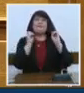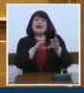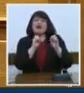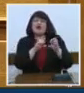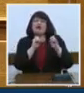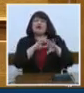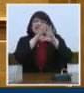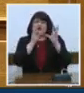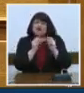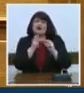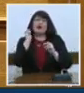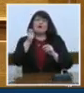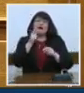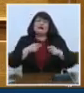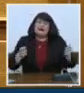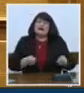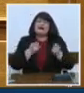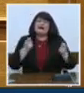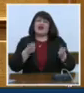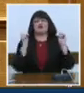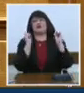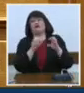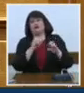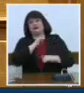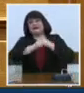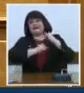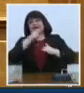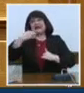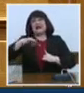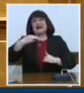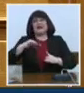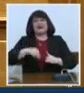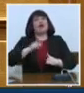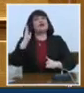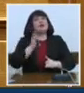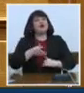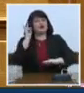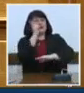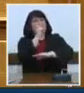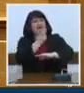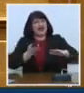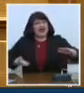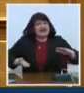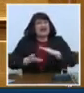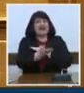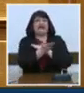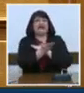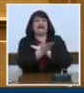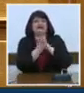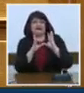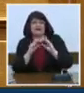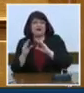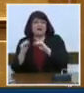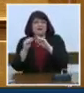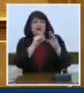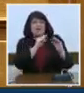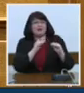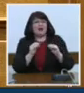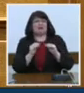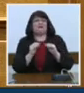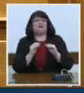θέμα. Αλλά κυρίως θα μπορούν να υποβάλλονται και καταγγελίες μέσω chat σε πραγματικό χρόνο.